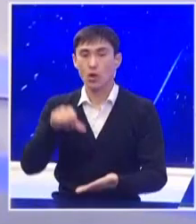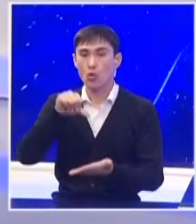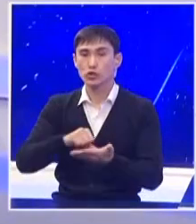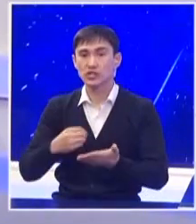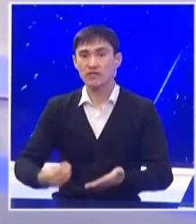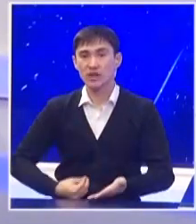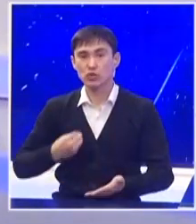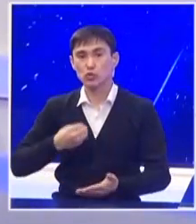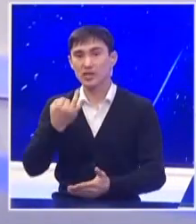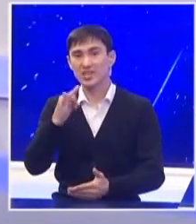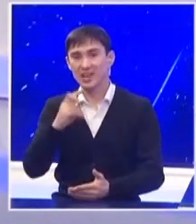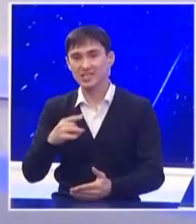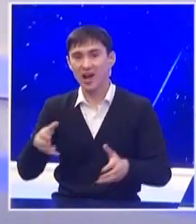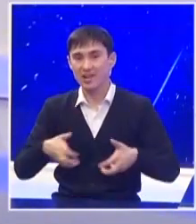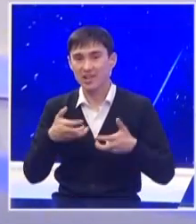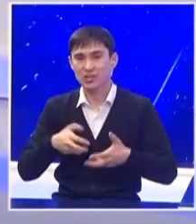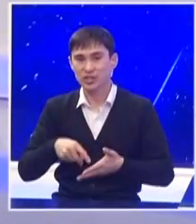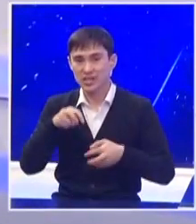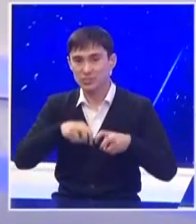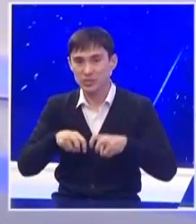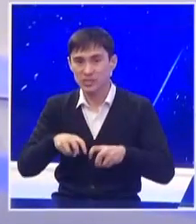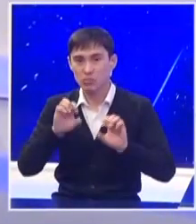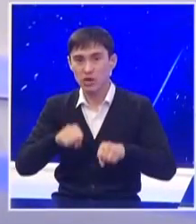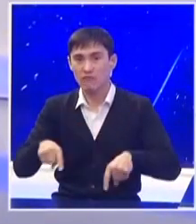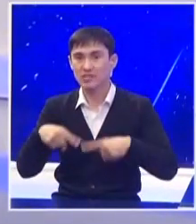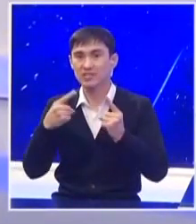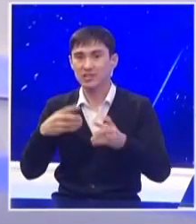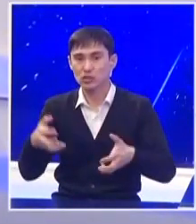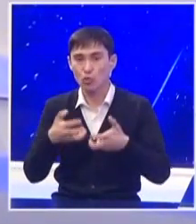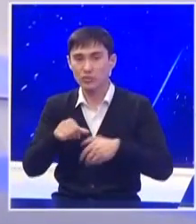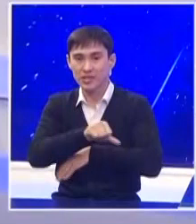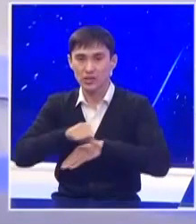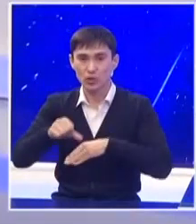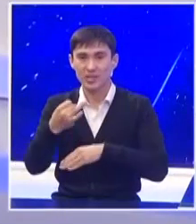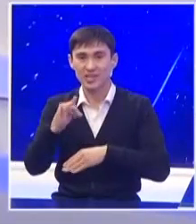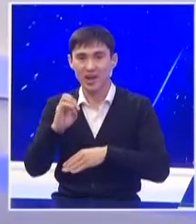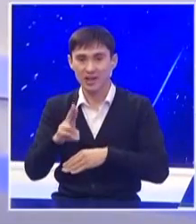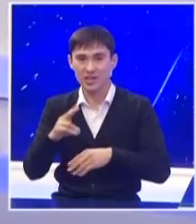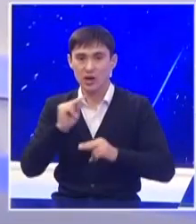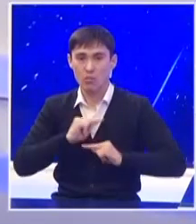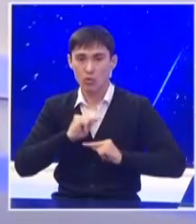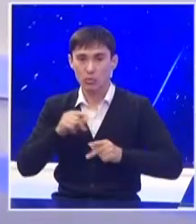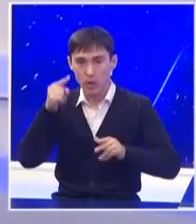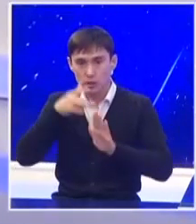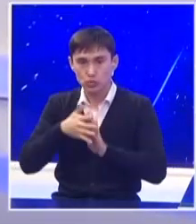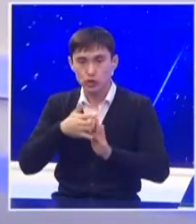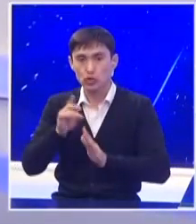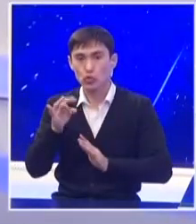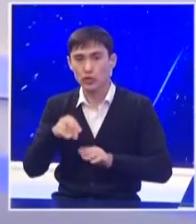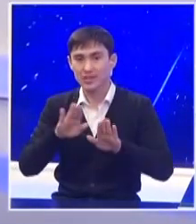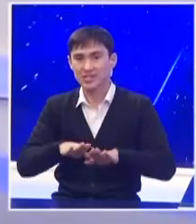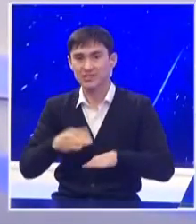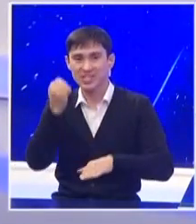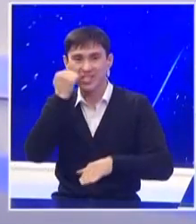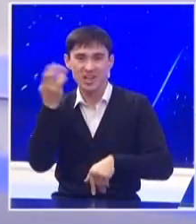Участники французско-иракской археологической экспедиции смогли возобновить раскопки на территории Ирака. Их работа по изучению руин, оставшихся